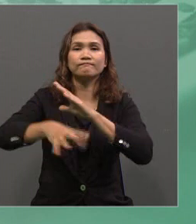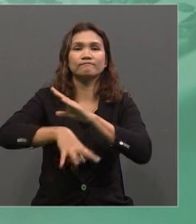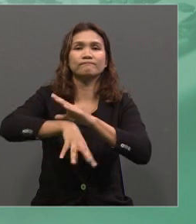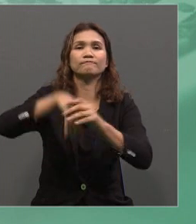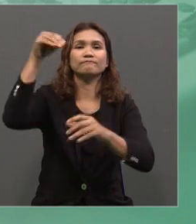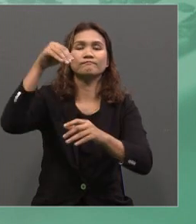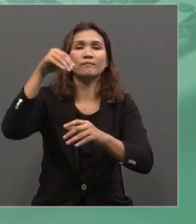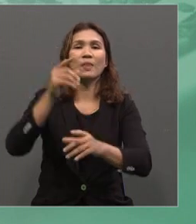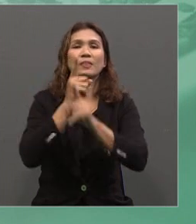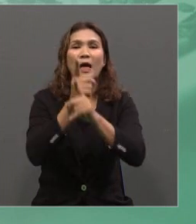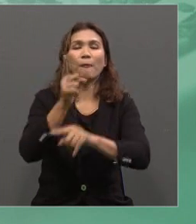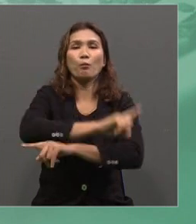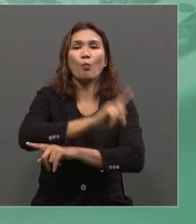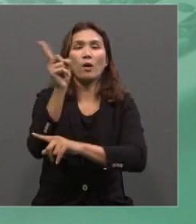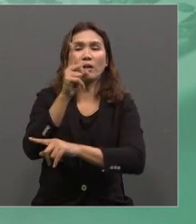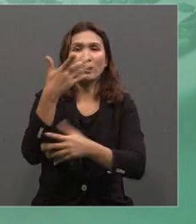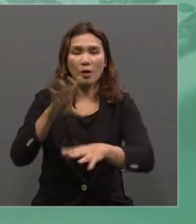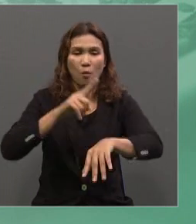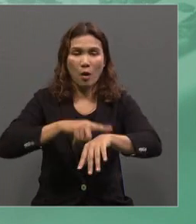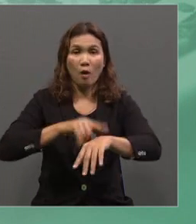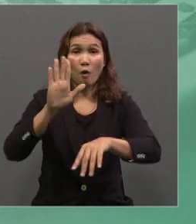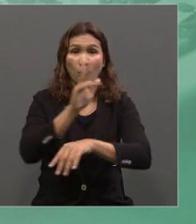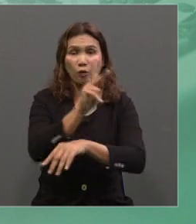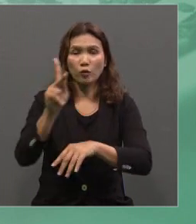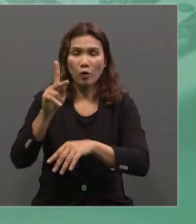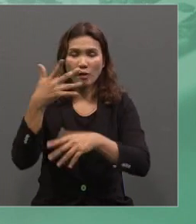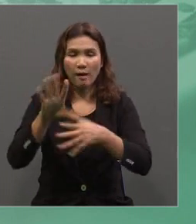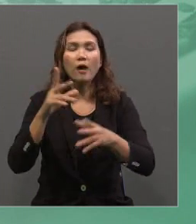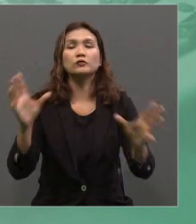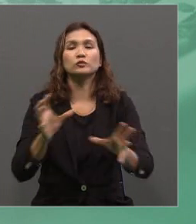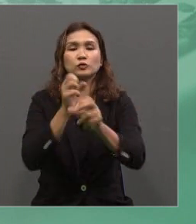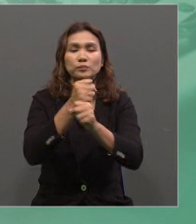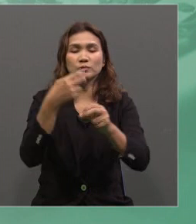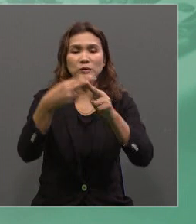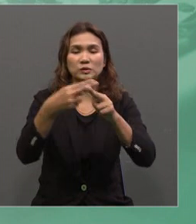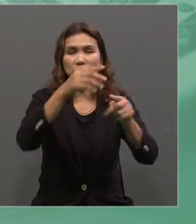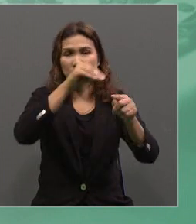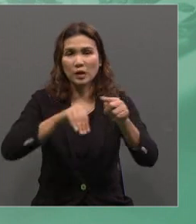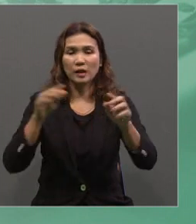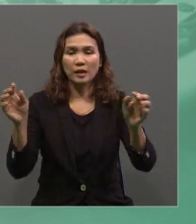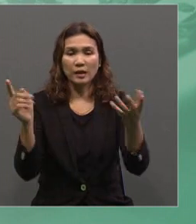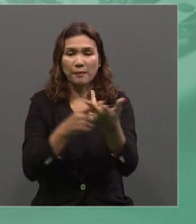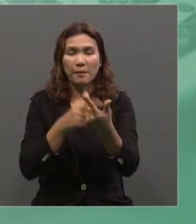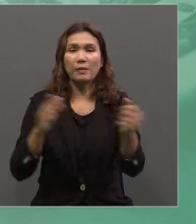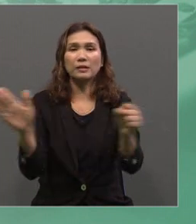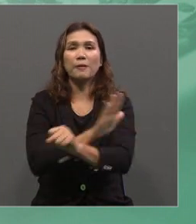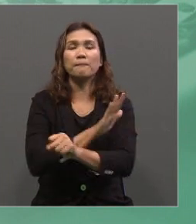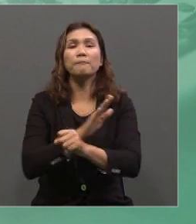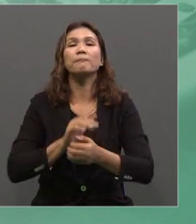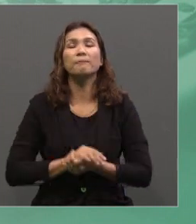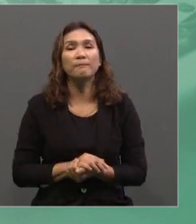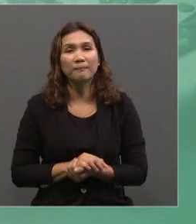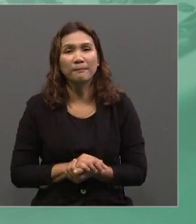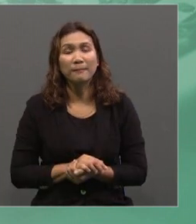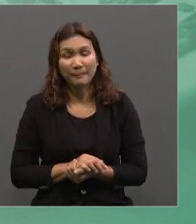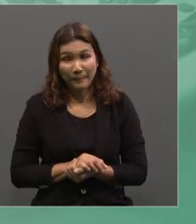ตามวันแล้วก็เวลาที่กกต.กำหนดเพื่อให้ได้ส.ส.แบบบัญชีรายชื่อครบจำนวนค่ะ คือเป็นว่